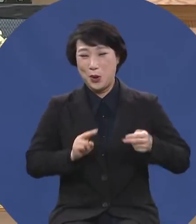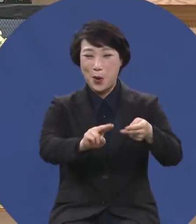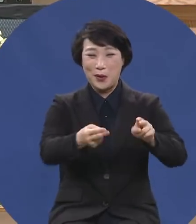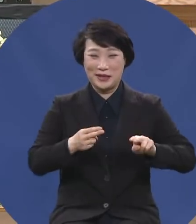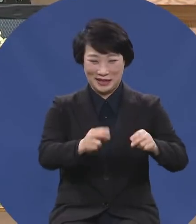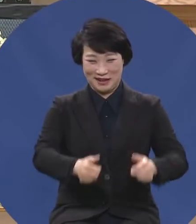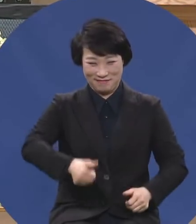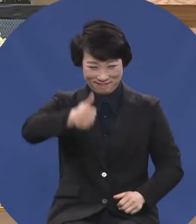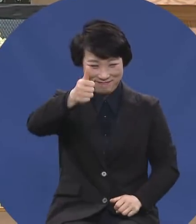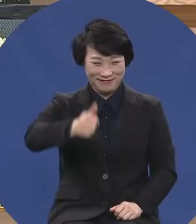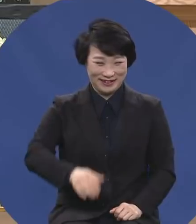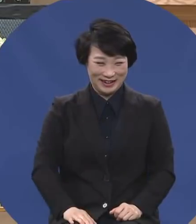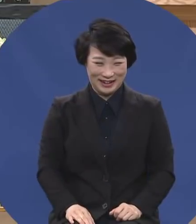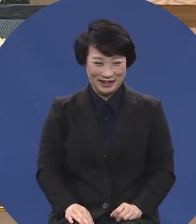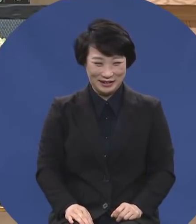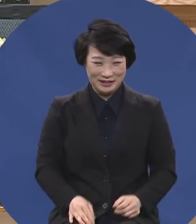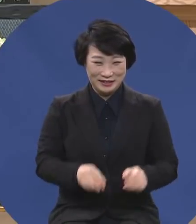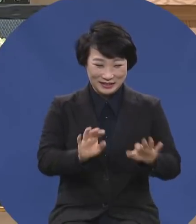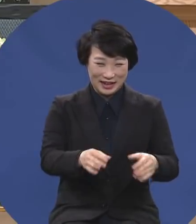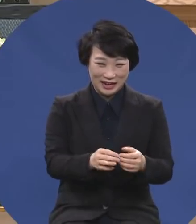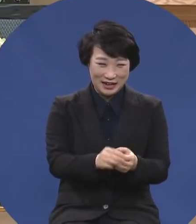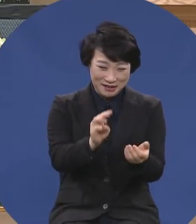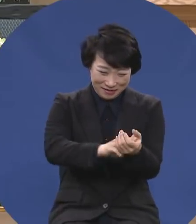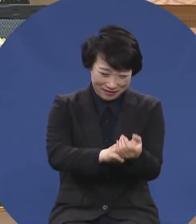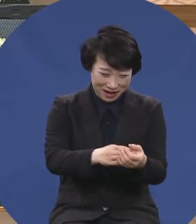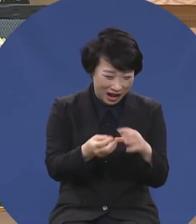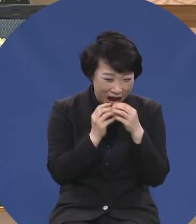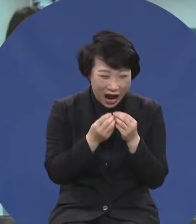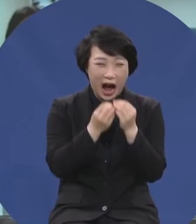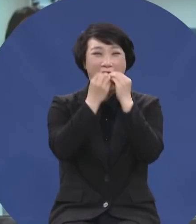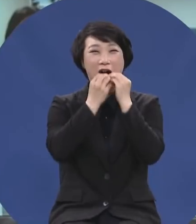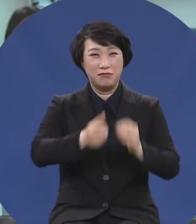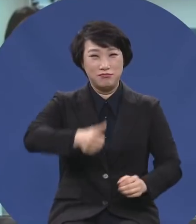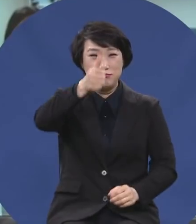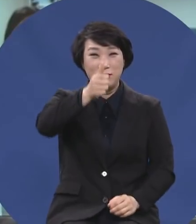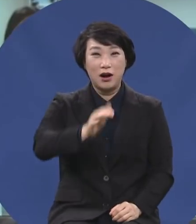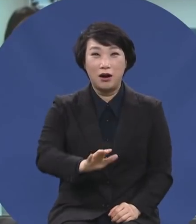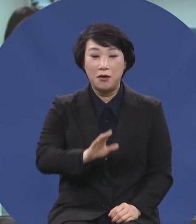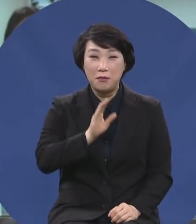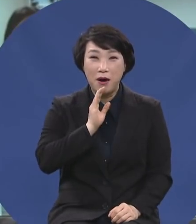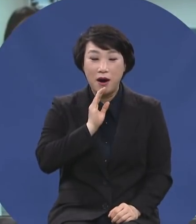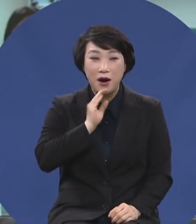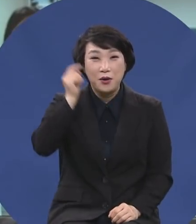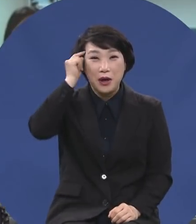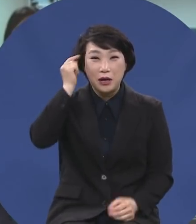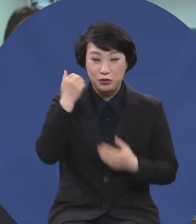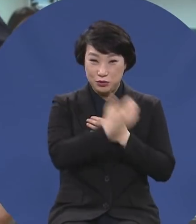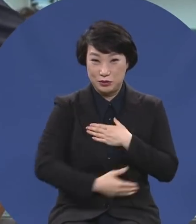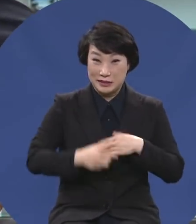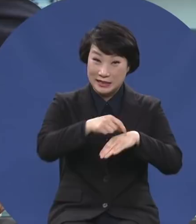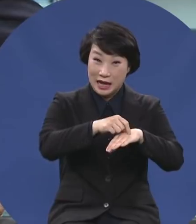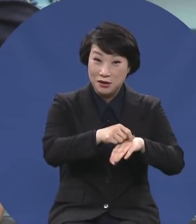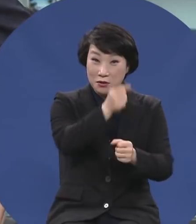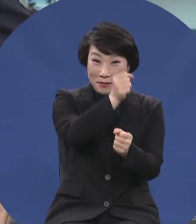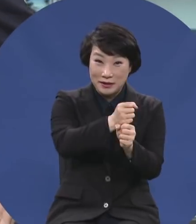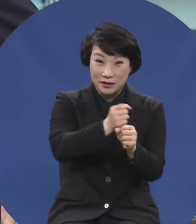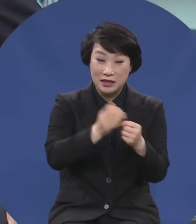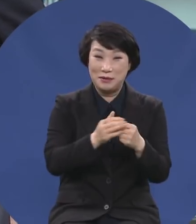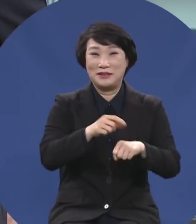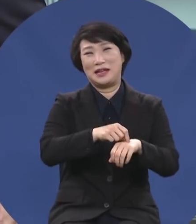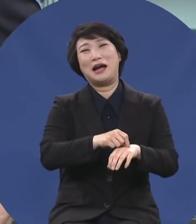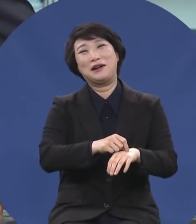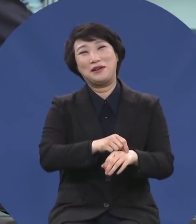뷔페가 좋지. 고기 뷔페가 좋아. 육신은 살을 가졌기 때문에 살점을 좋아하나